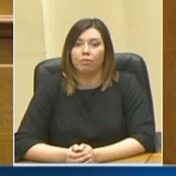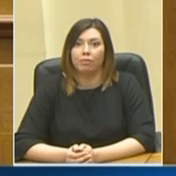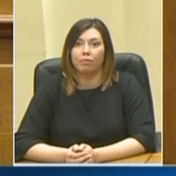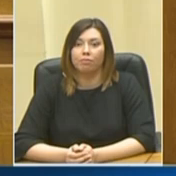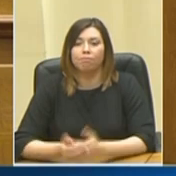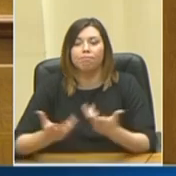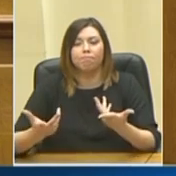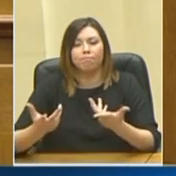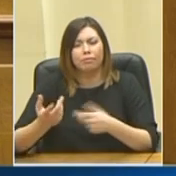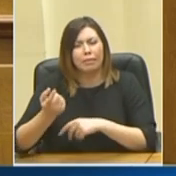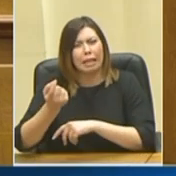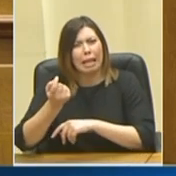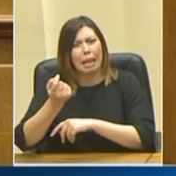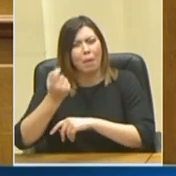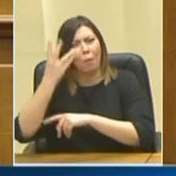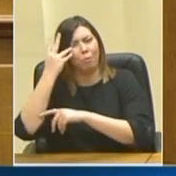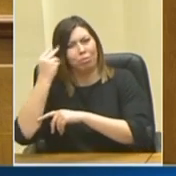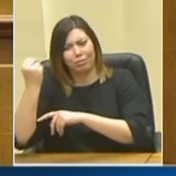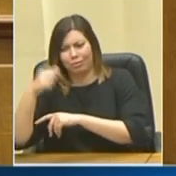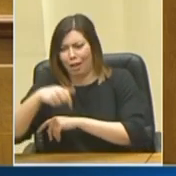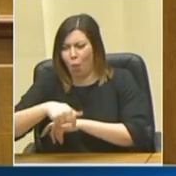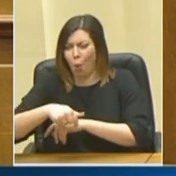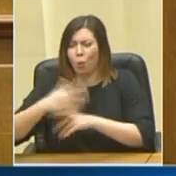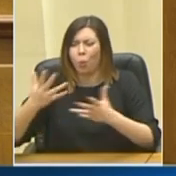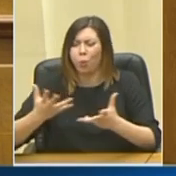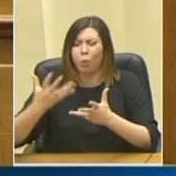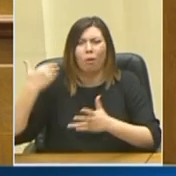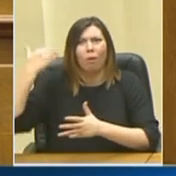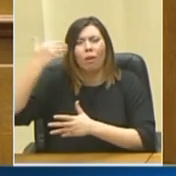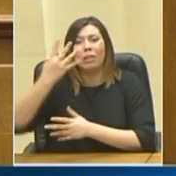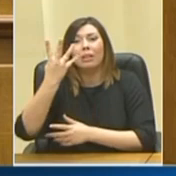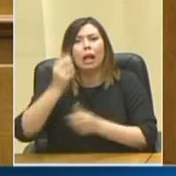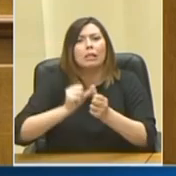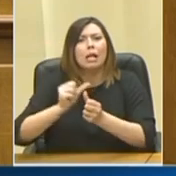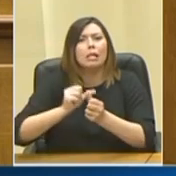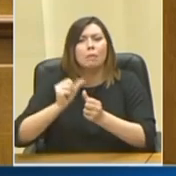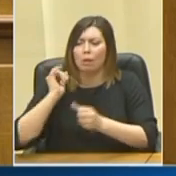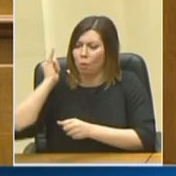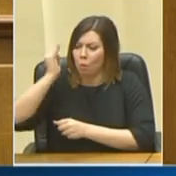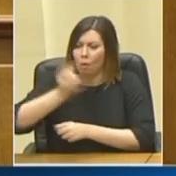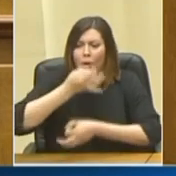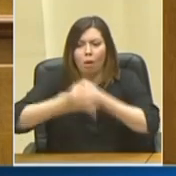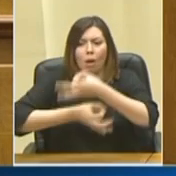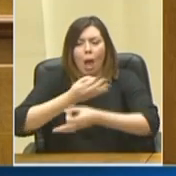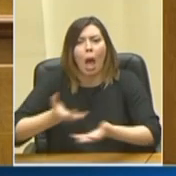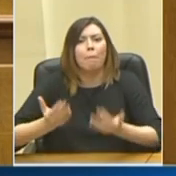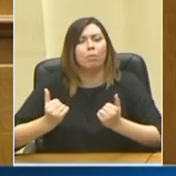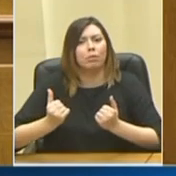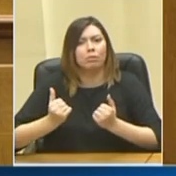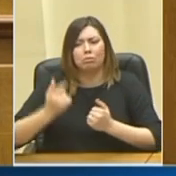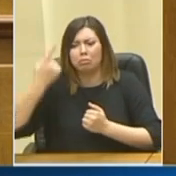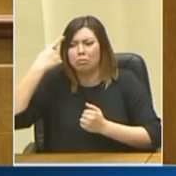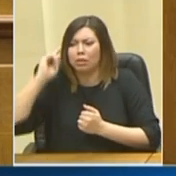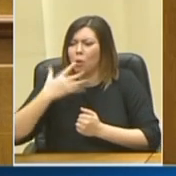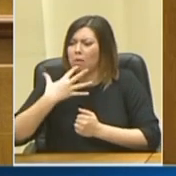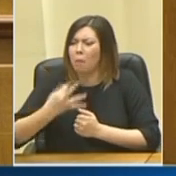Είχαμε λίγο ξεχαστεί στην αίθουσα αυτή. Εγώ έχω να μιλήσω περίπου 4 μήνες. Δεν ξέρω γιατί δεν έγιναν